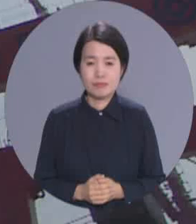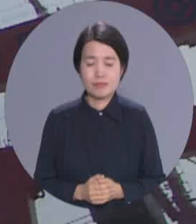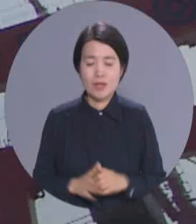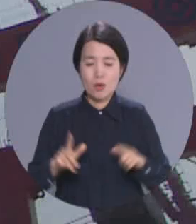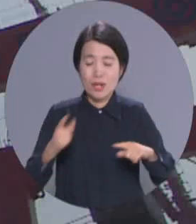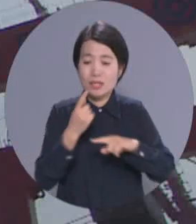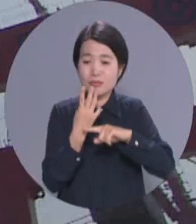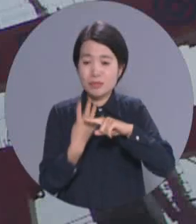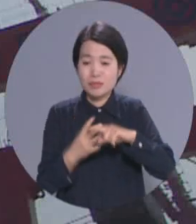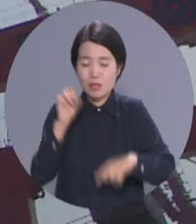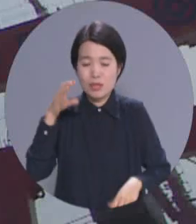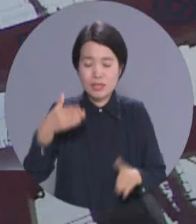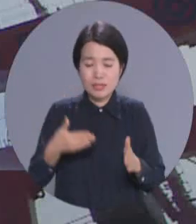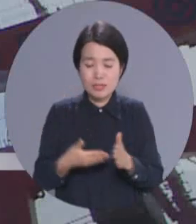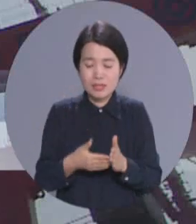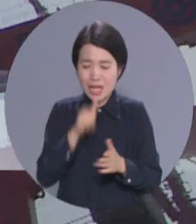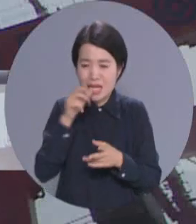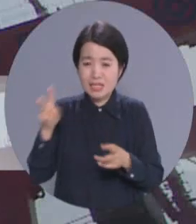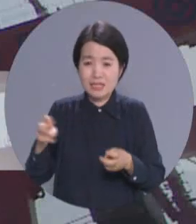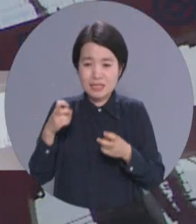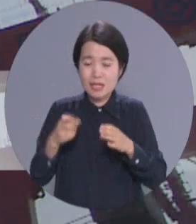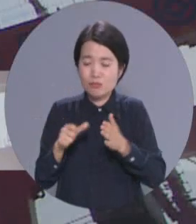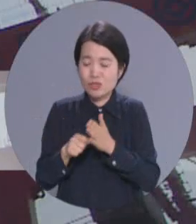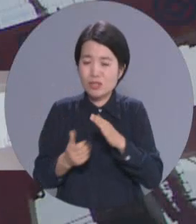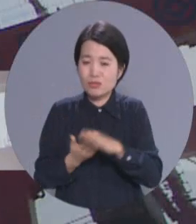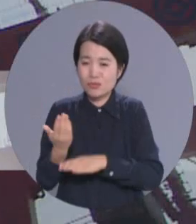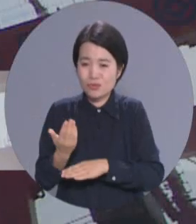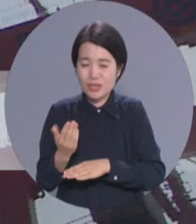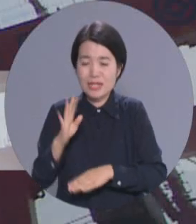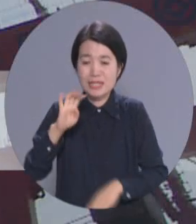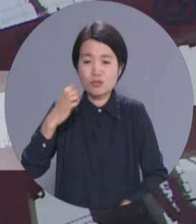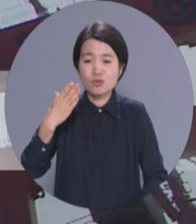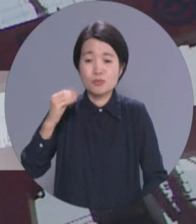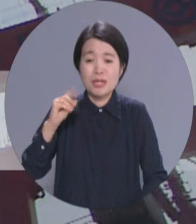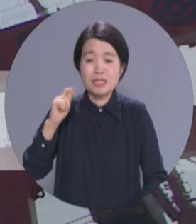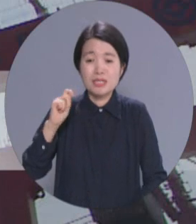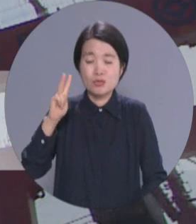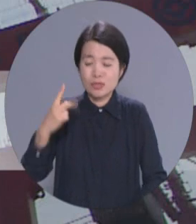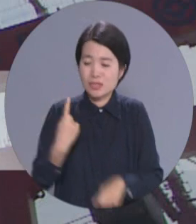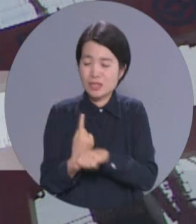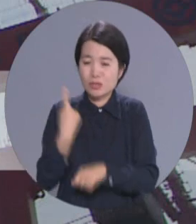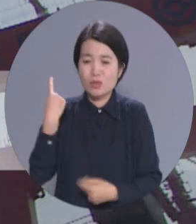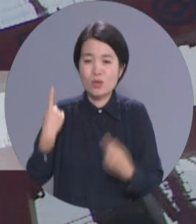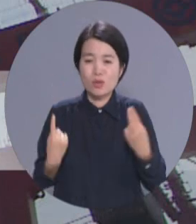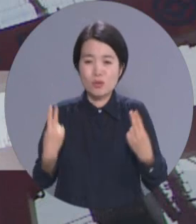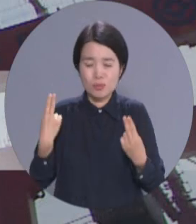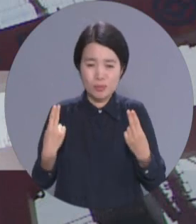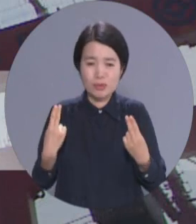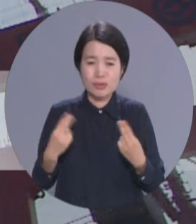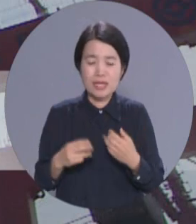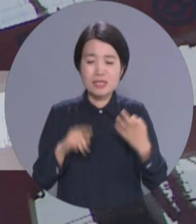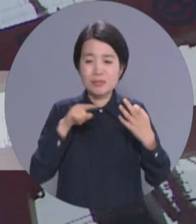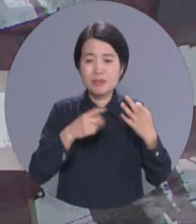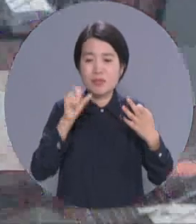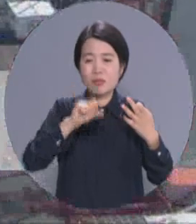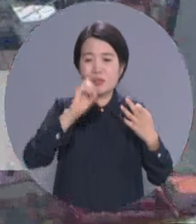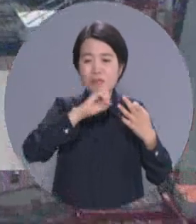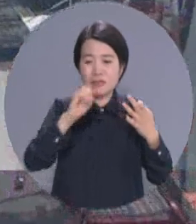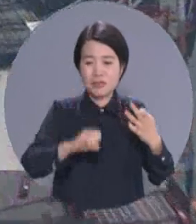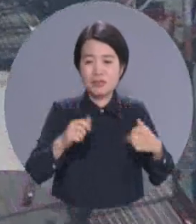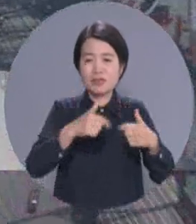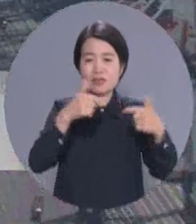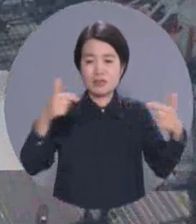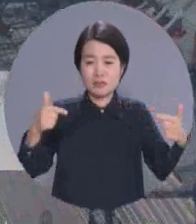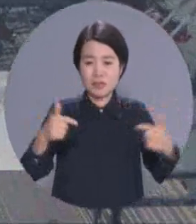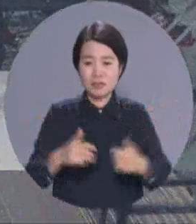올해 3분기 광양항의 컨테이너 물동량은 49만 티로 지난해 같은 기간에 비해 13.5%